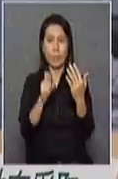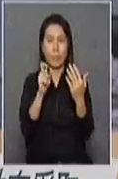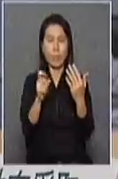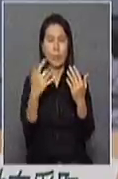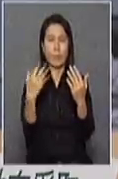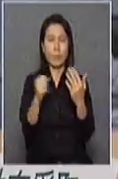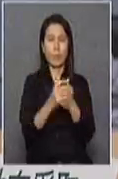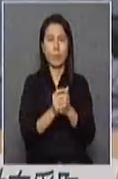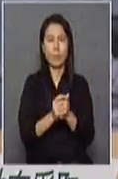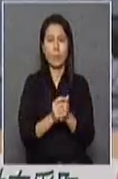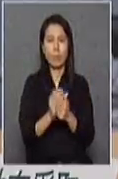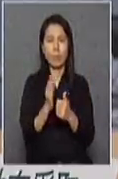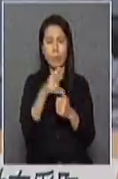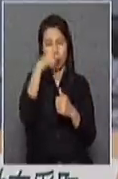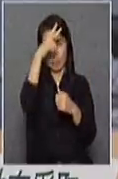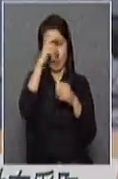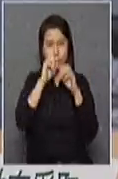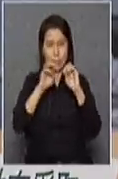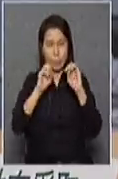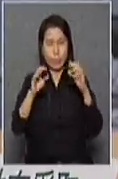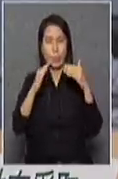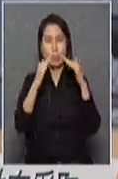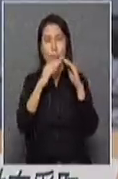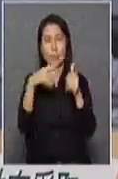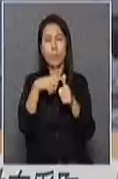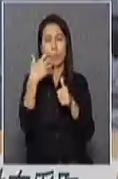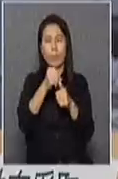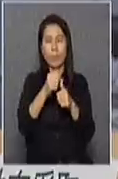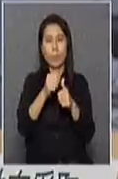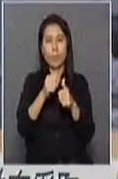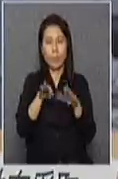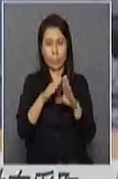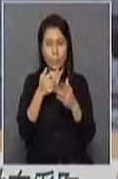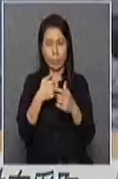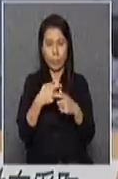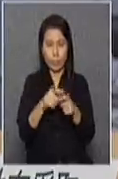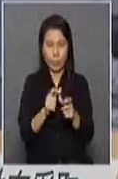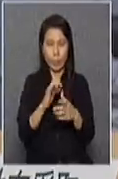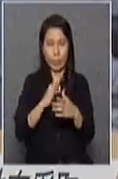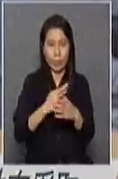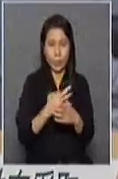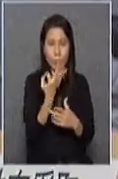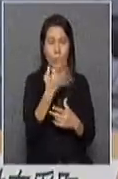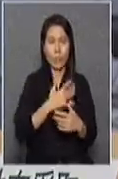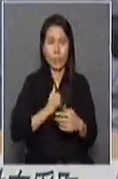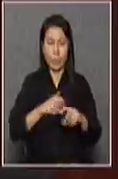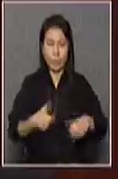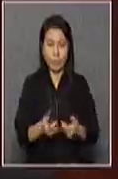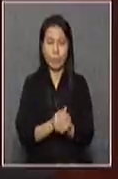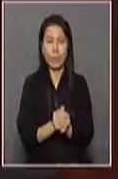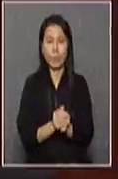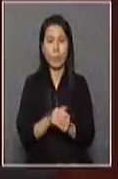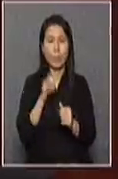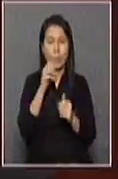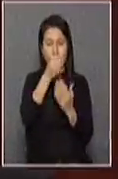559,950元，大約相當於廣播處處長薪金起薪點的3個月。的預算開支。 現在各位提出的